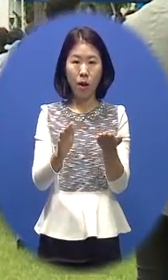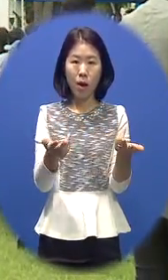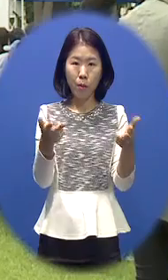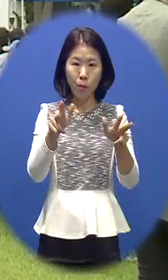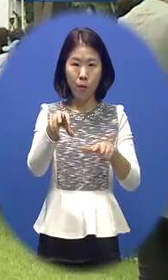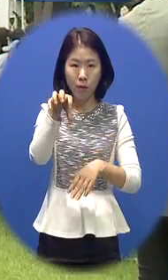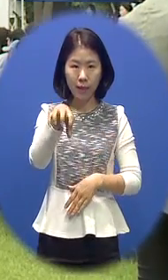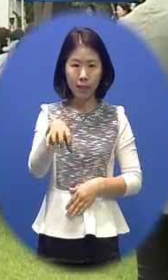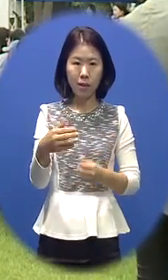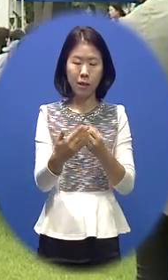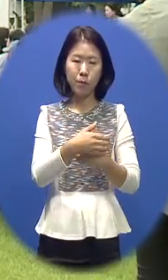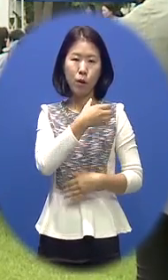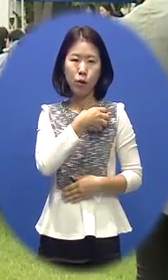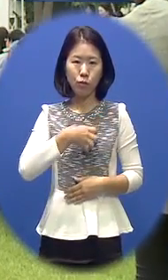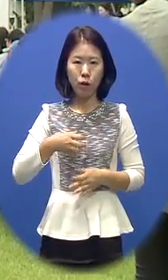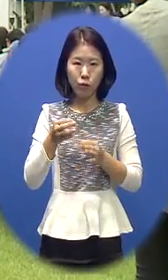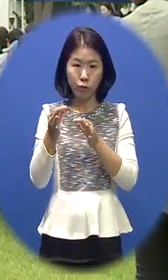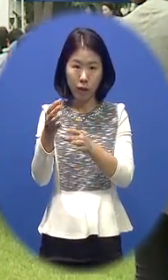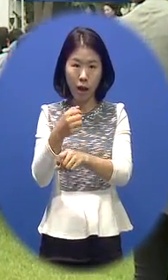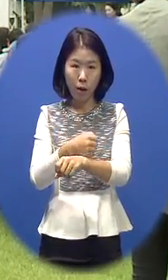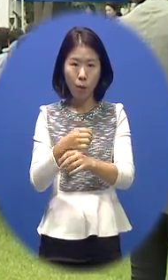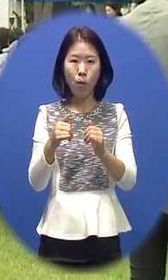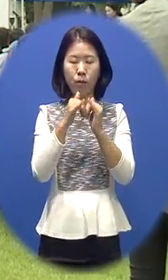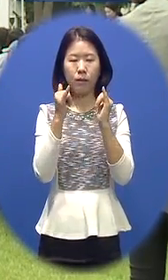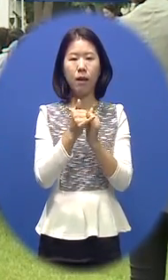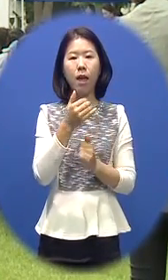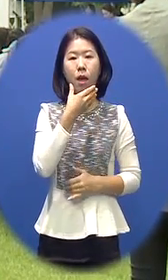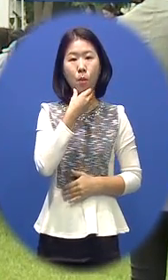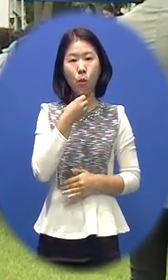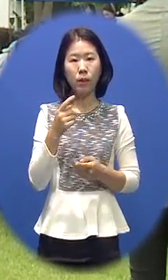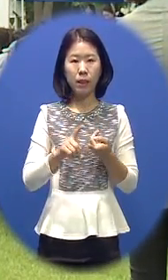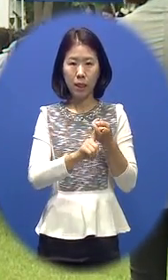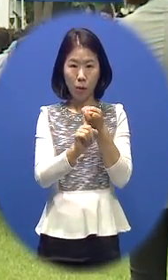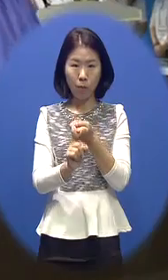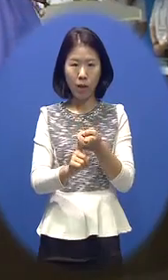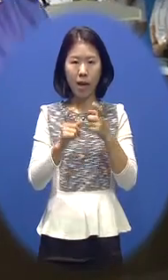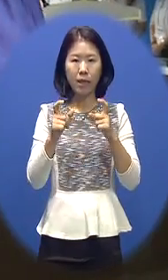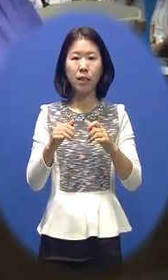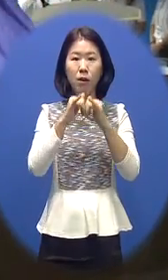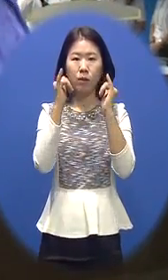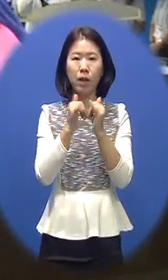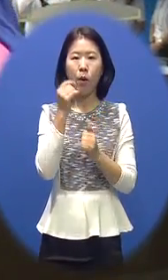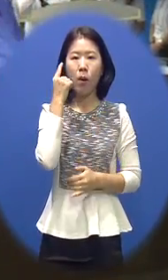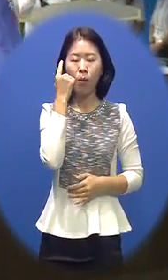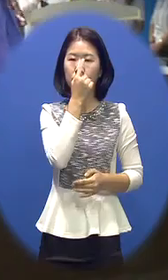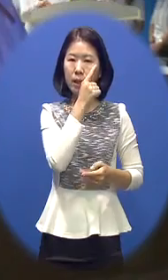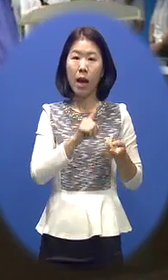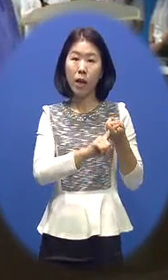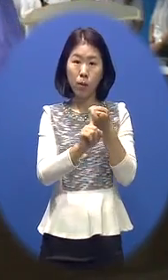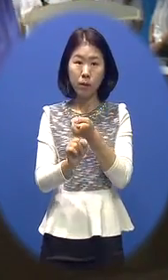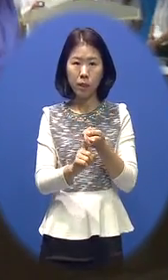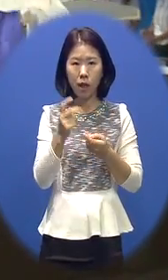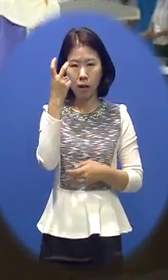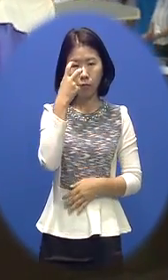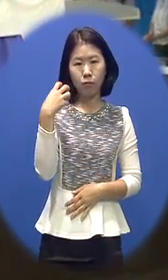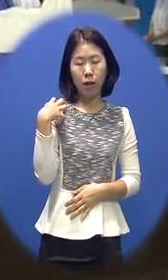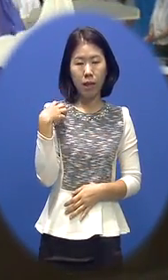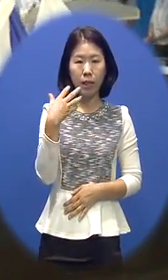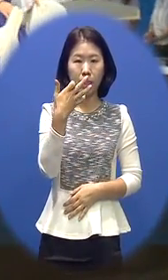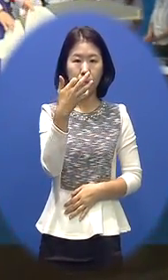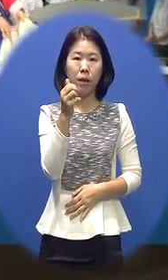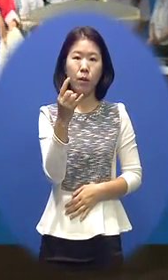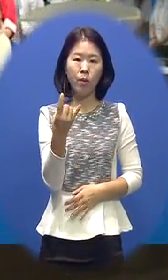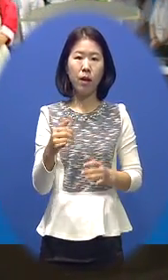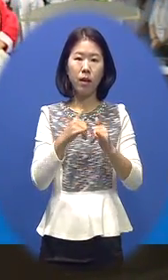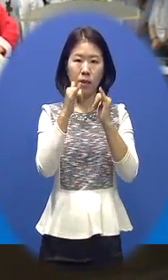원에서는 은평구 가 주최하고 사회복지 협의회 와 지역 사회 보장 협의체 가 주관하는 제